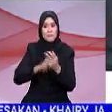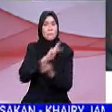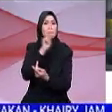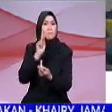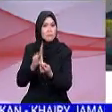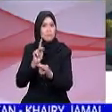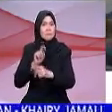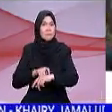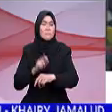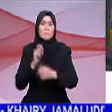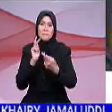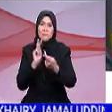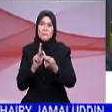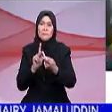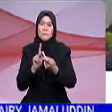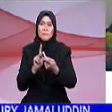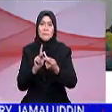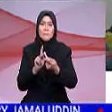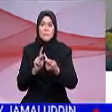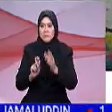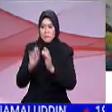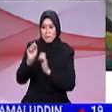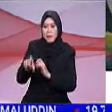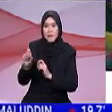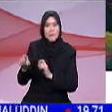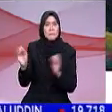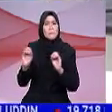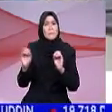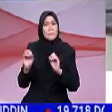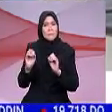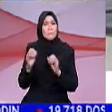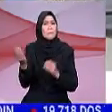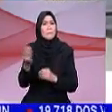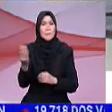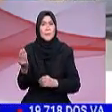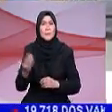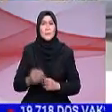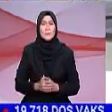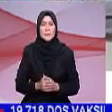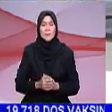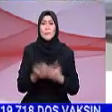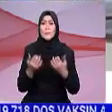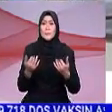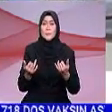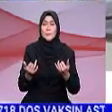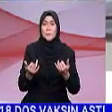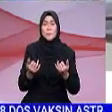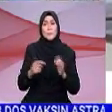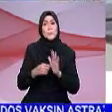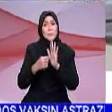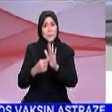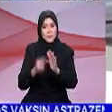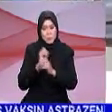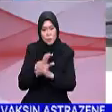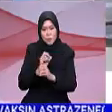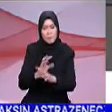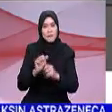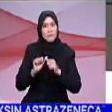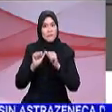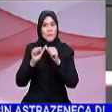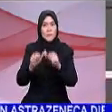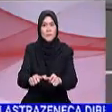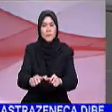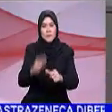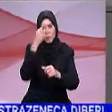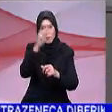berpatutan lah. Tak adalah kata tinggi sangat, biasa je lah. Langkah ini sekaligus mencerminkan usaha berterusan